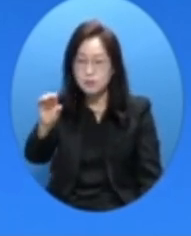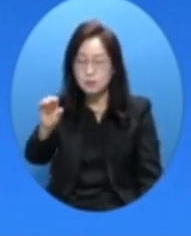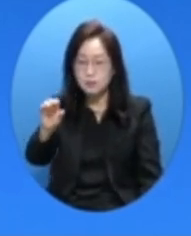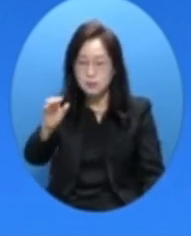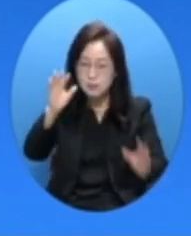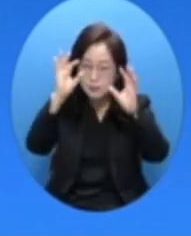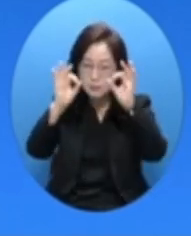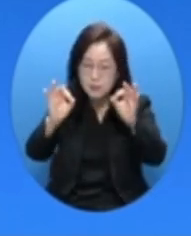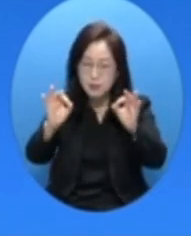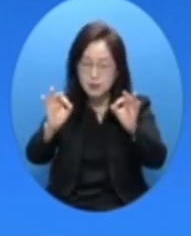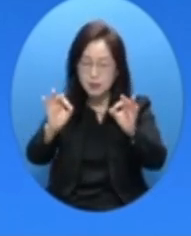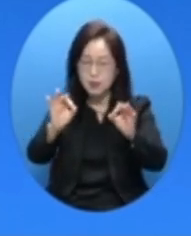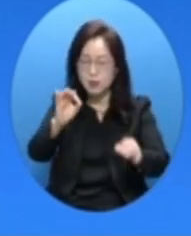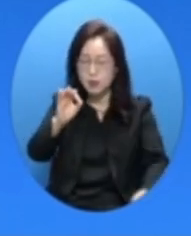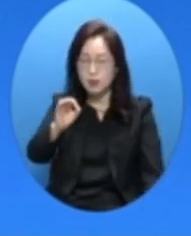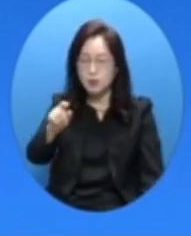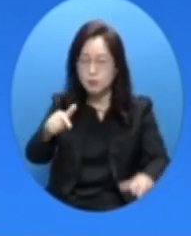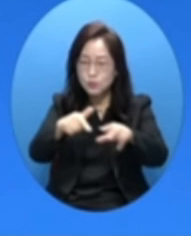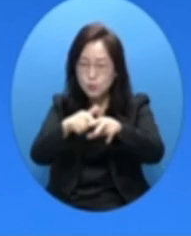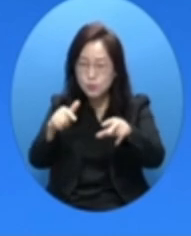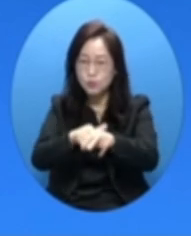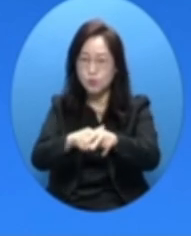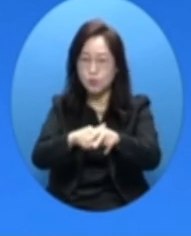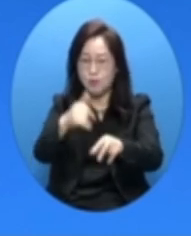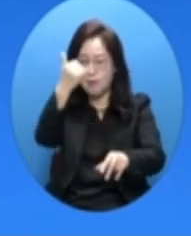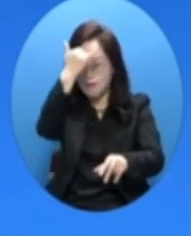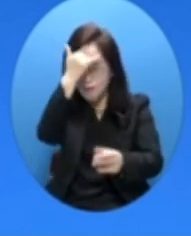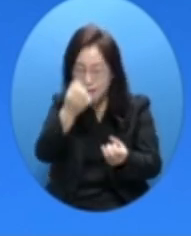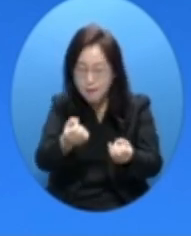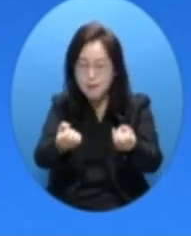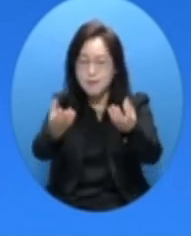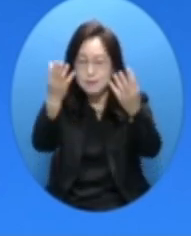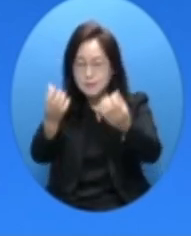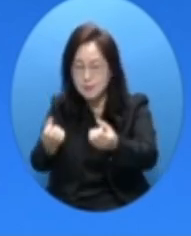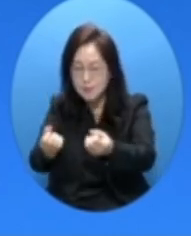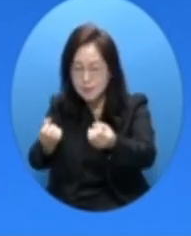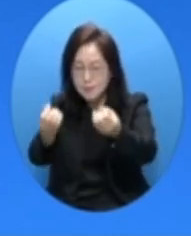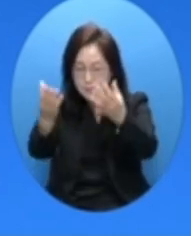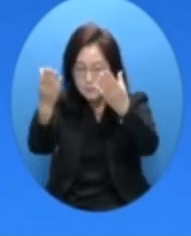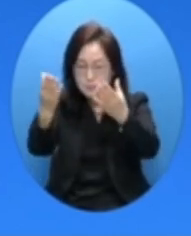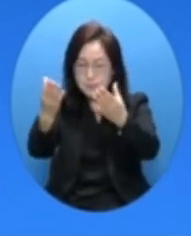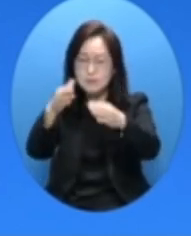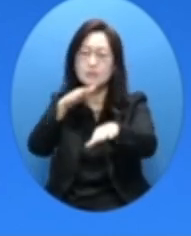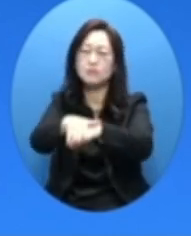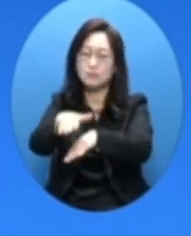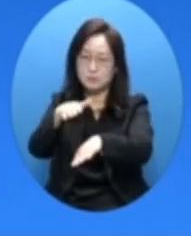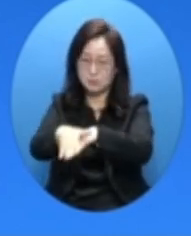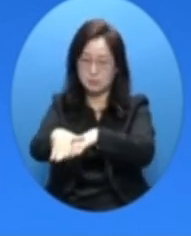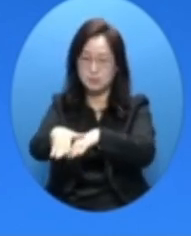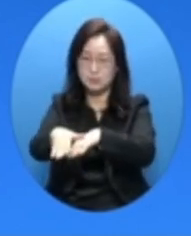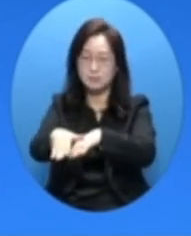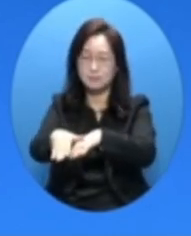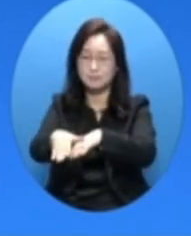형식과 예식에 갇혀서 갖춰져 있어서 또